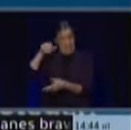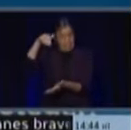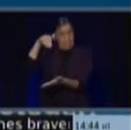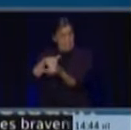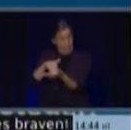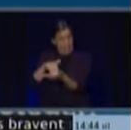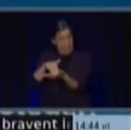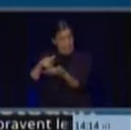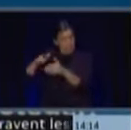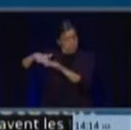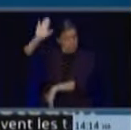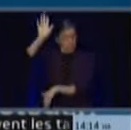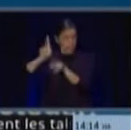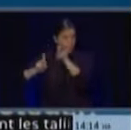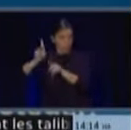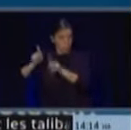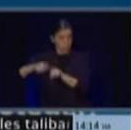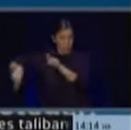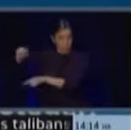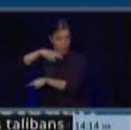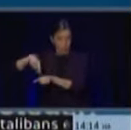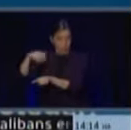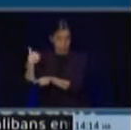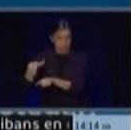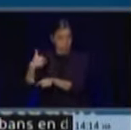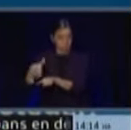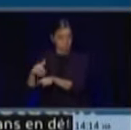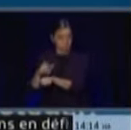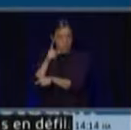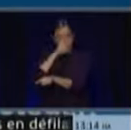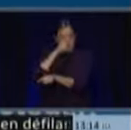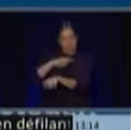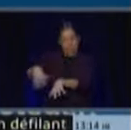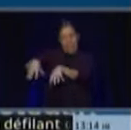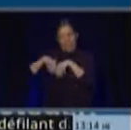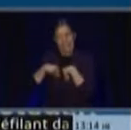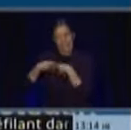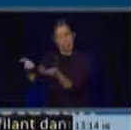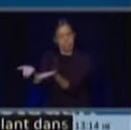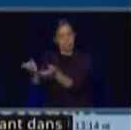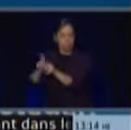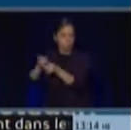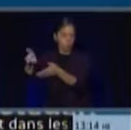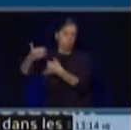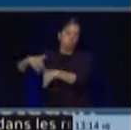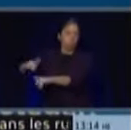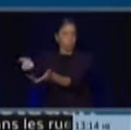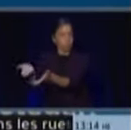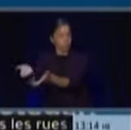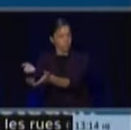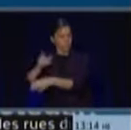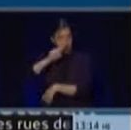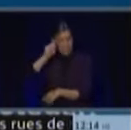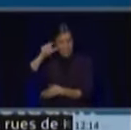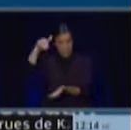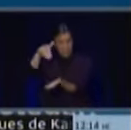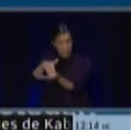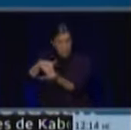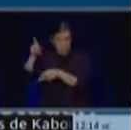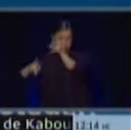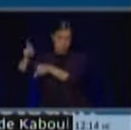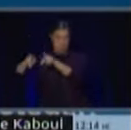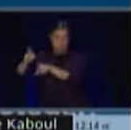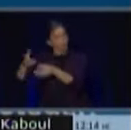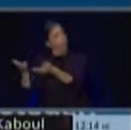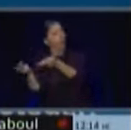Puis évidemment, là, on ne peut pas se permettre que des milliers de personnes se ramassent dans nos hôpitaux.